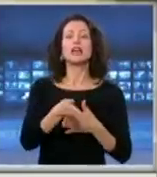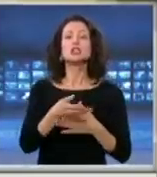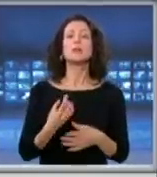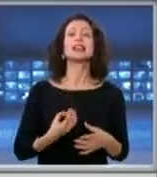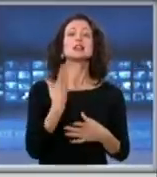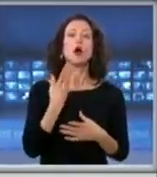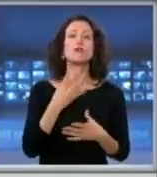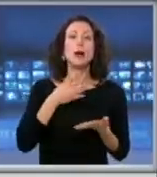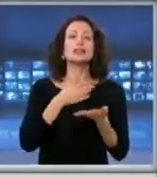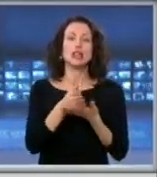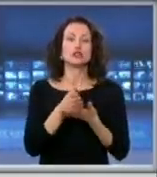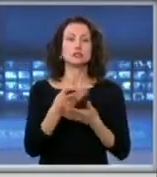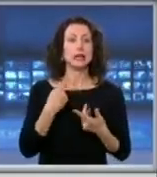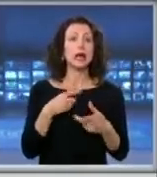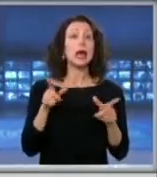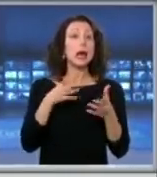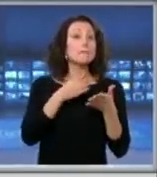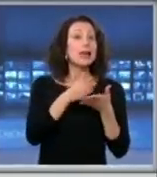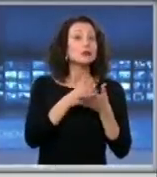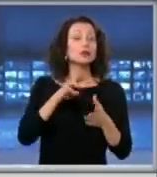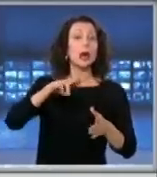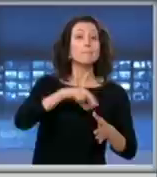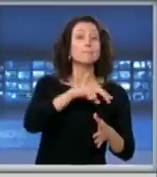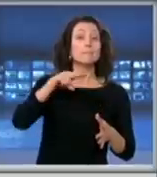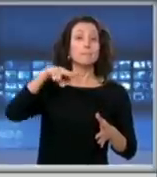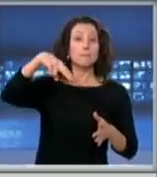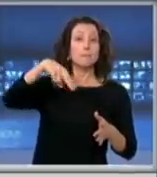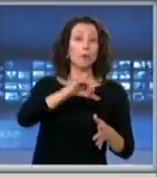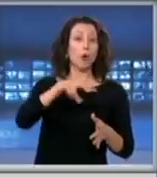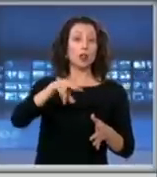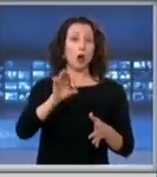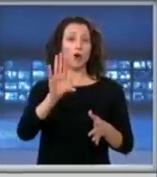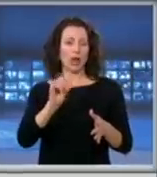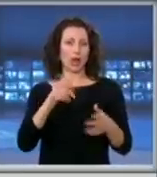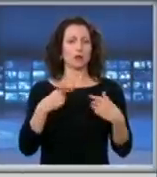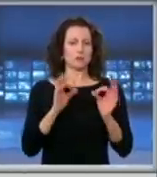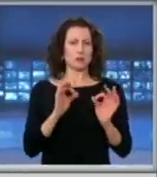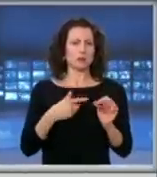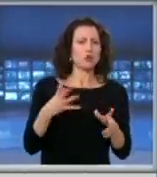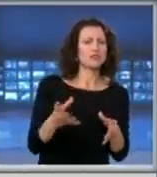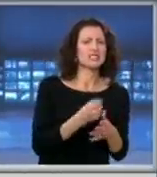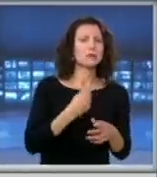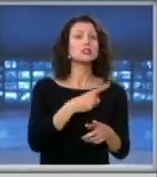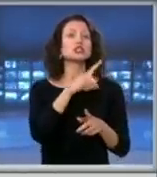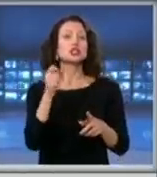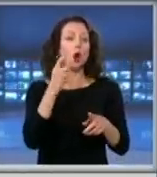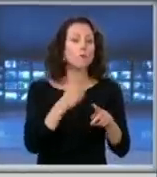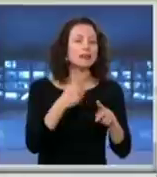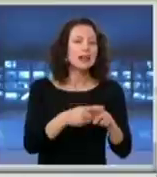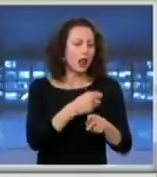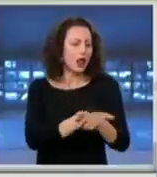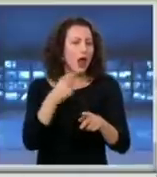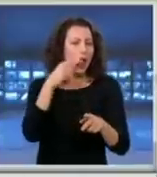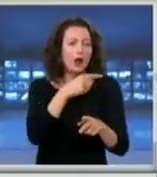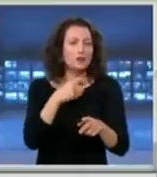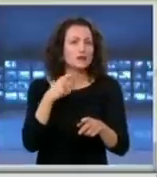пуловете. Ако трябва да изследваш 100 материала от болни, от които очакваш 5% да са положителни,